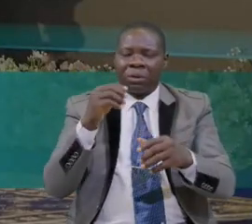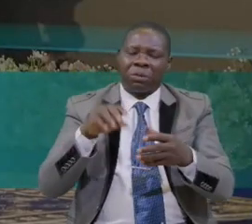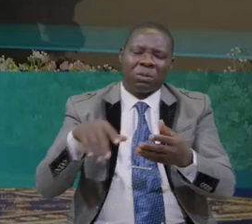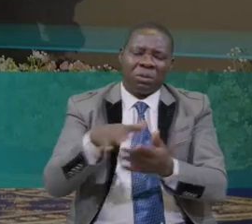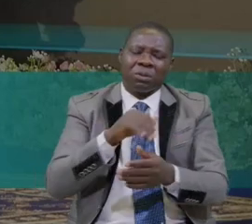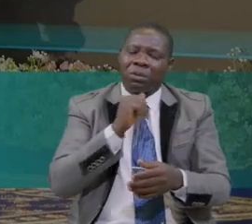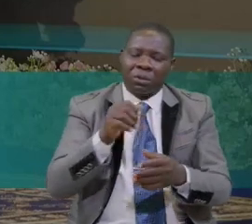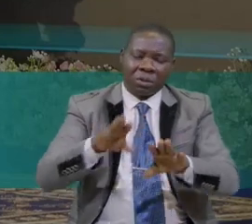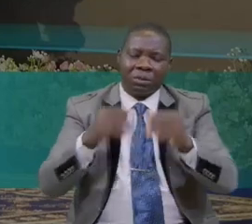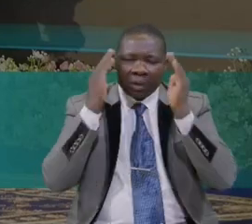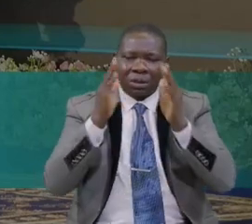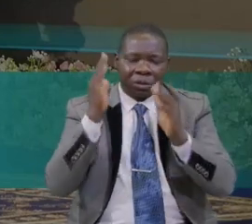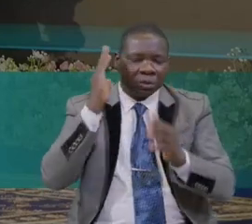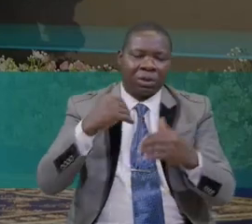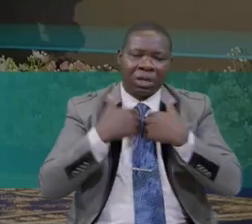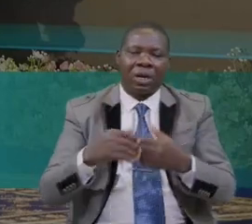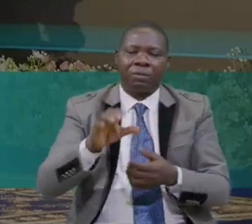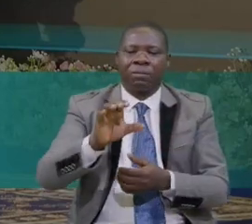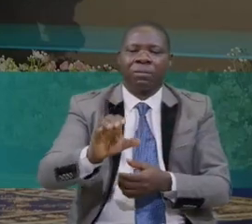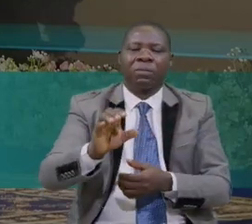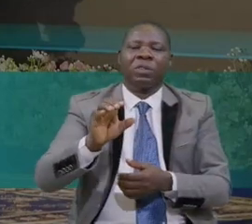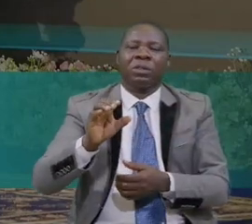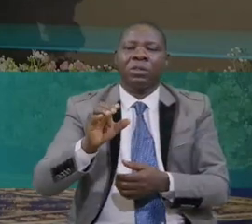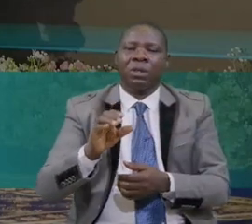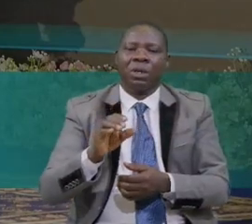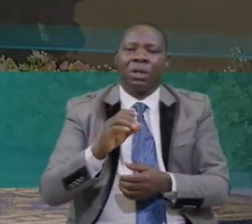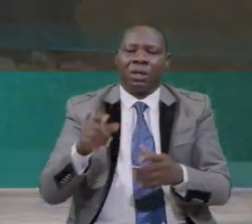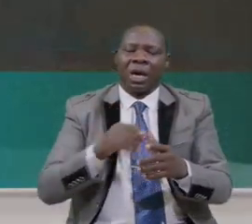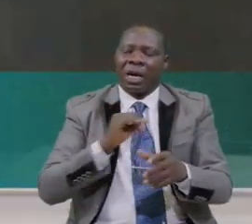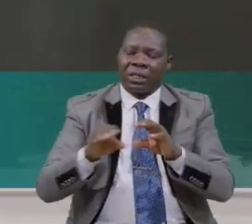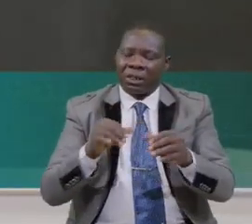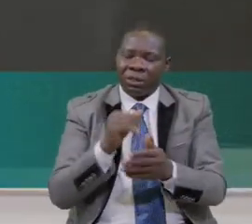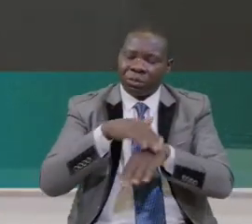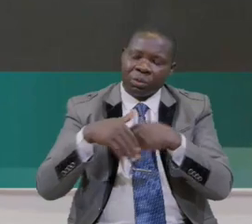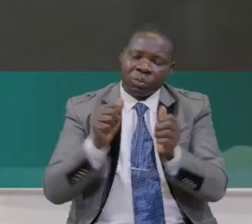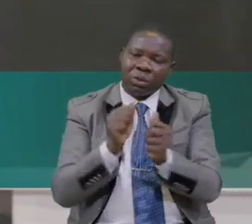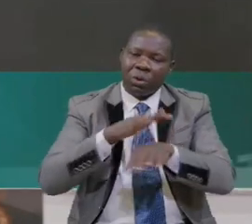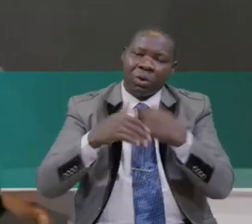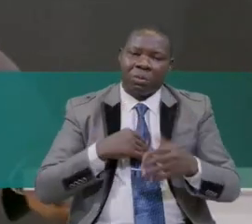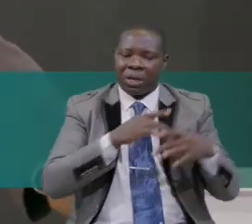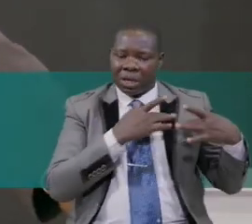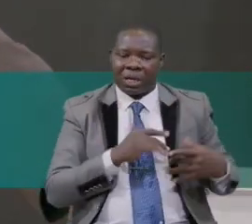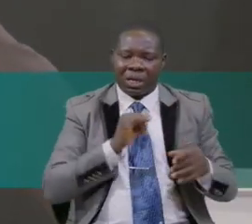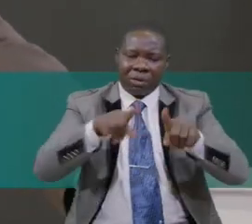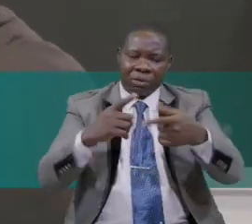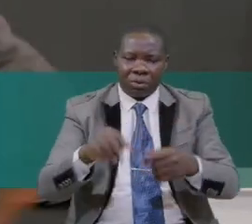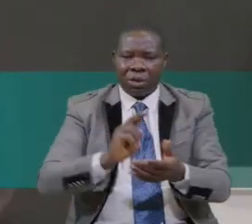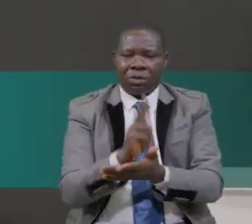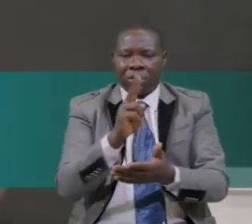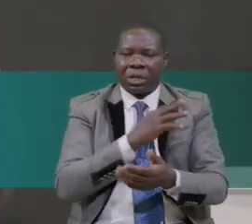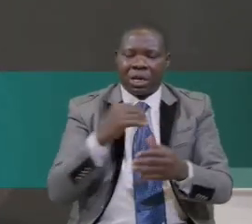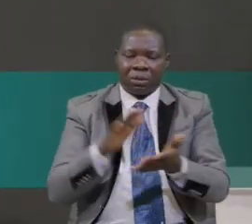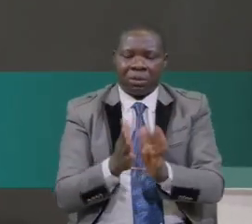le faisais de tout mon cœur. Et après, je suis à l'université. J'étais devenu professeur d'université. Ce que j'ai fait, je l'ai fait de tout mon